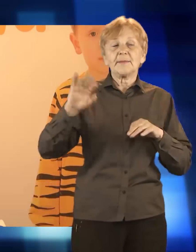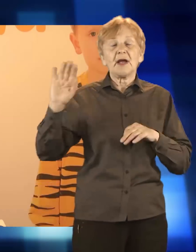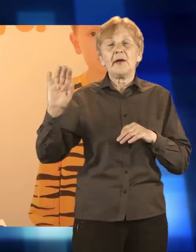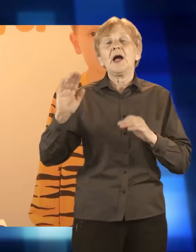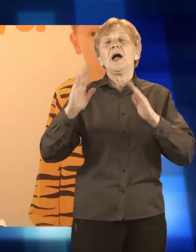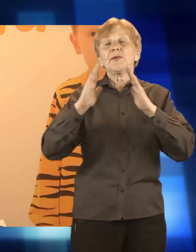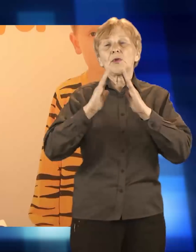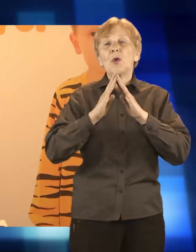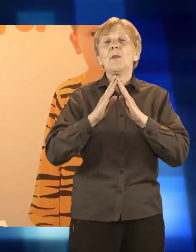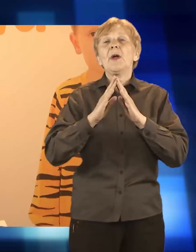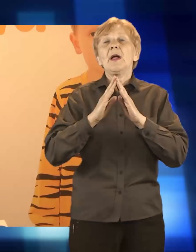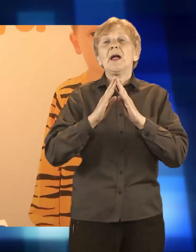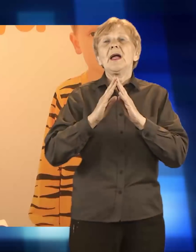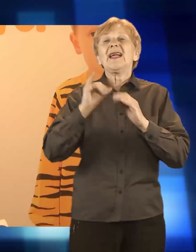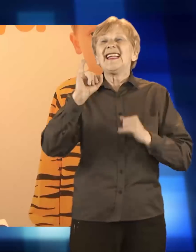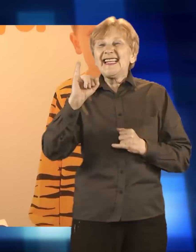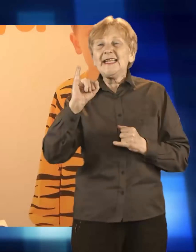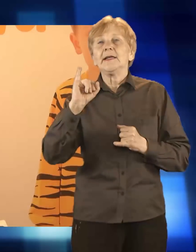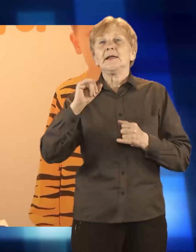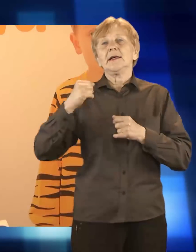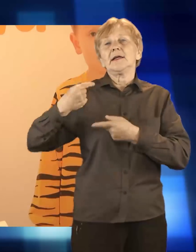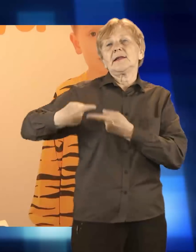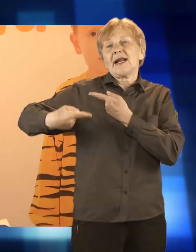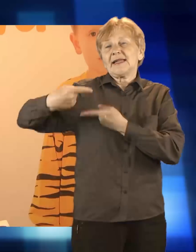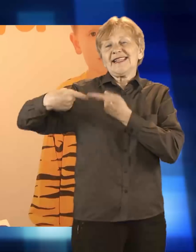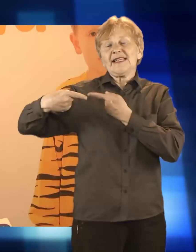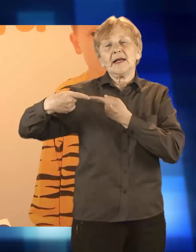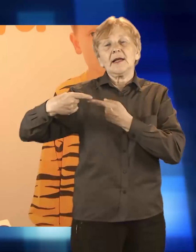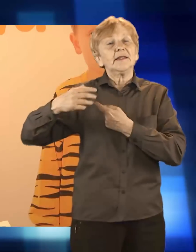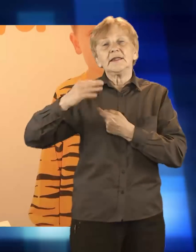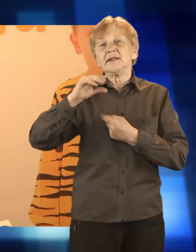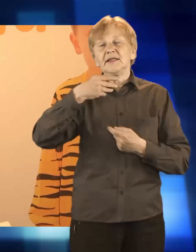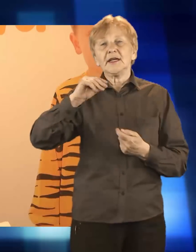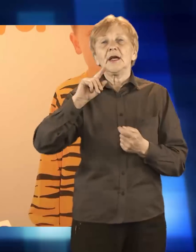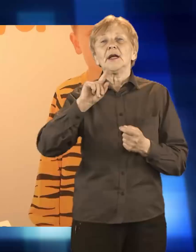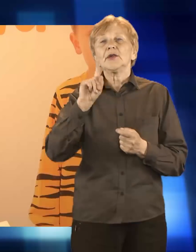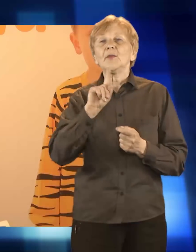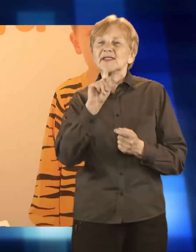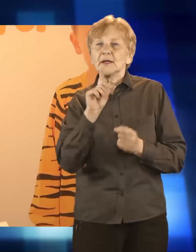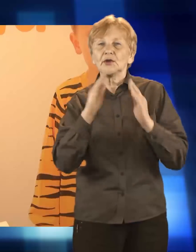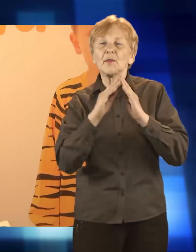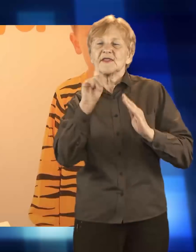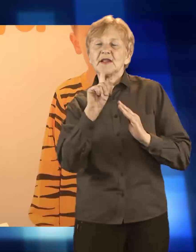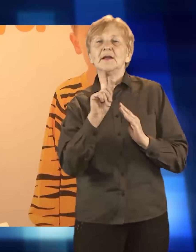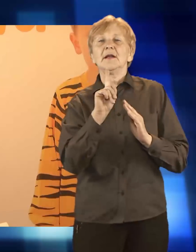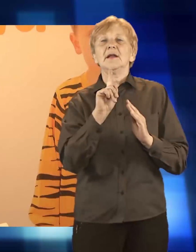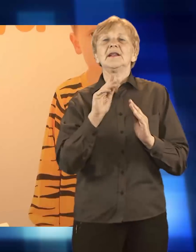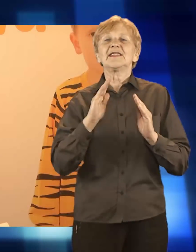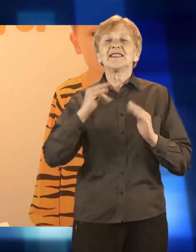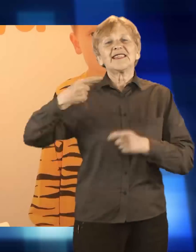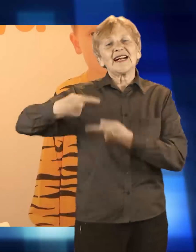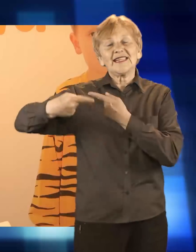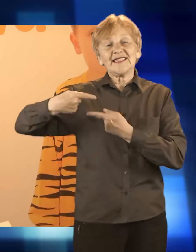tradycje, a nie dom z tradycjami, bo to jest pewna różnica. Dom z tradycjami ma się z dziada, pradziada i tak dalej. To wszyscy wiemy, jak to funkcjonuje w